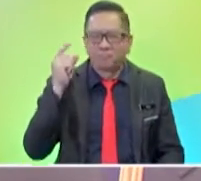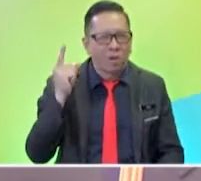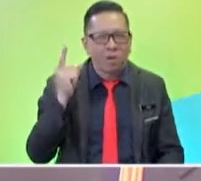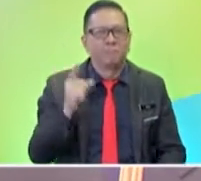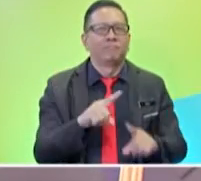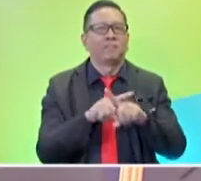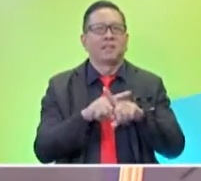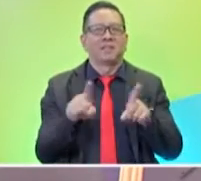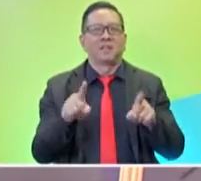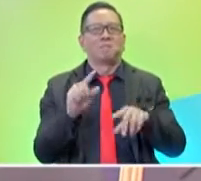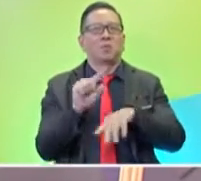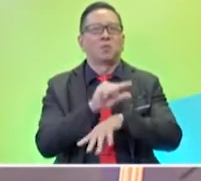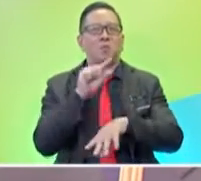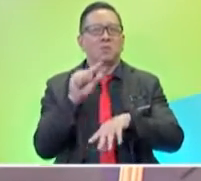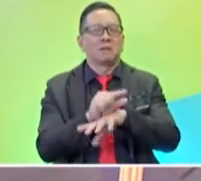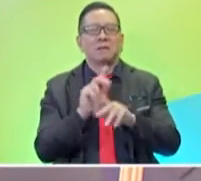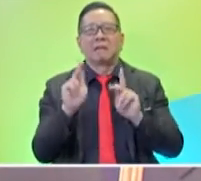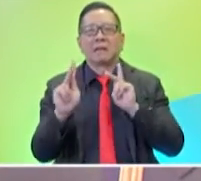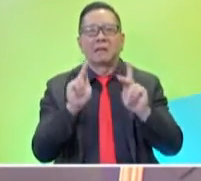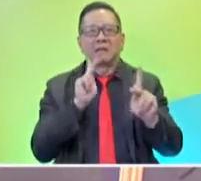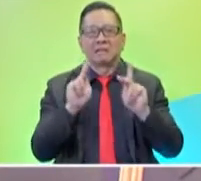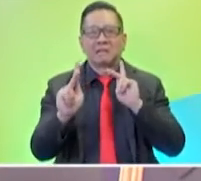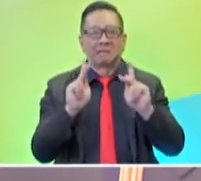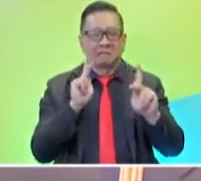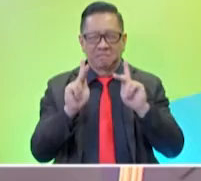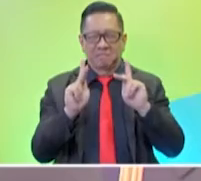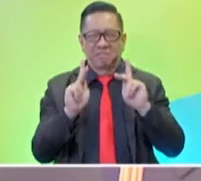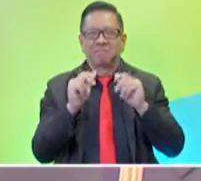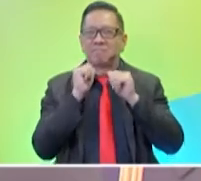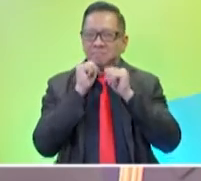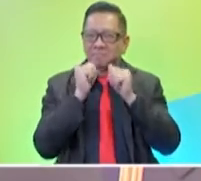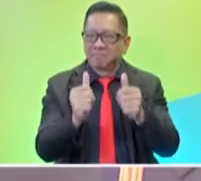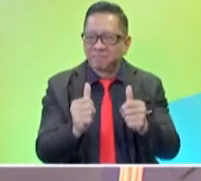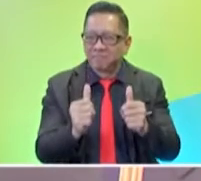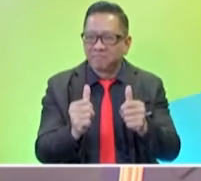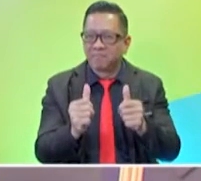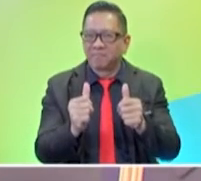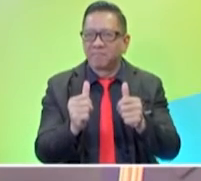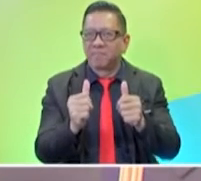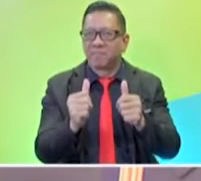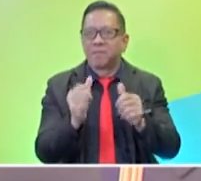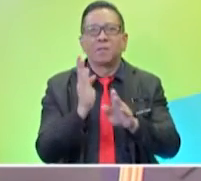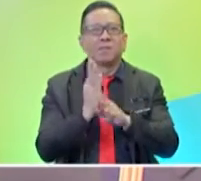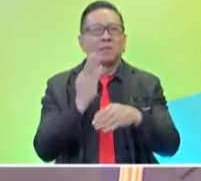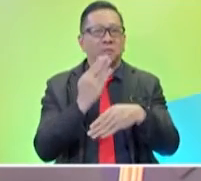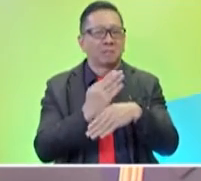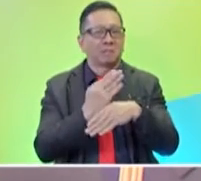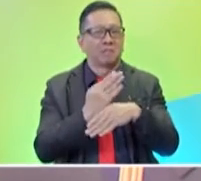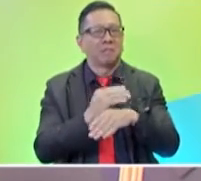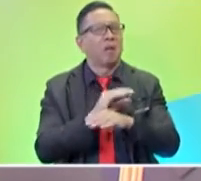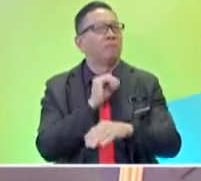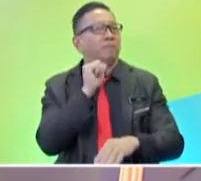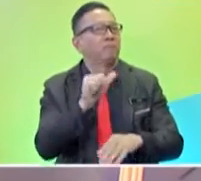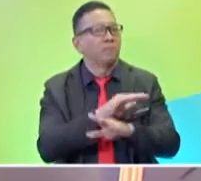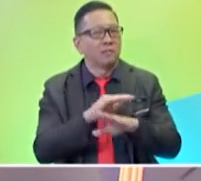membezakan penggunaan kata bentuk, kata nafi, iaitu dalam dua bentuk, iaitu bukan dan tidak.